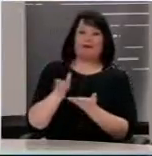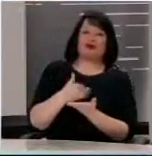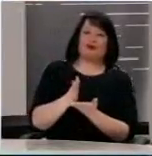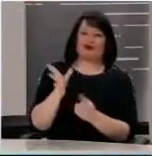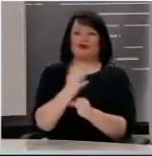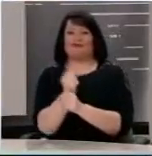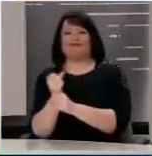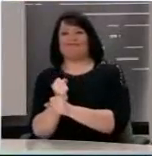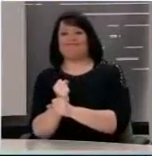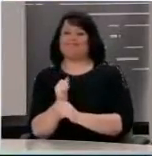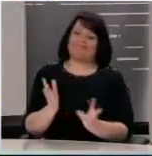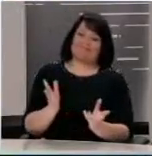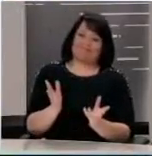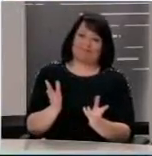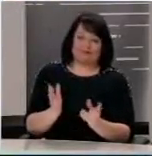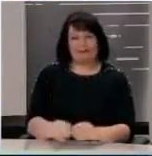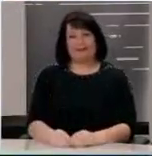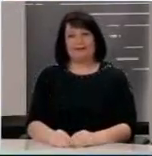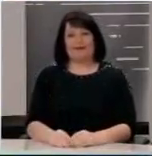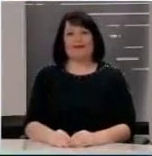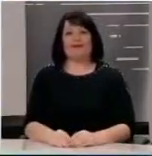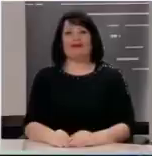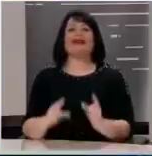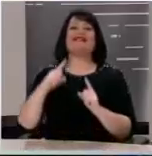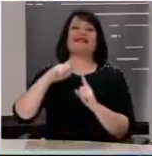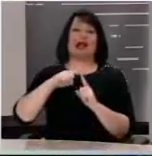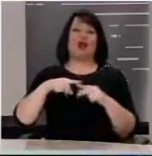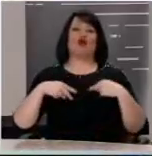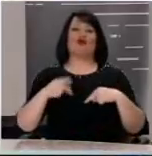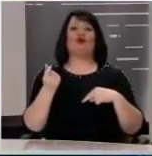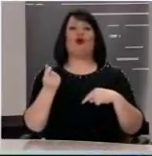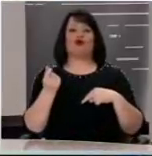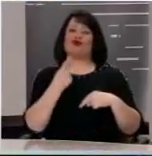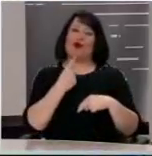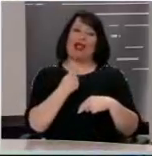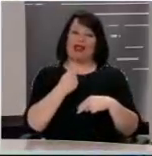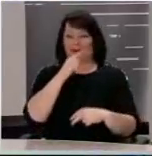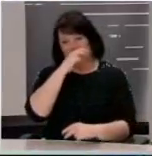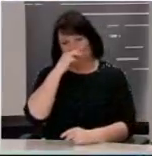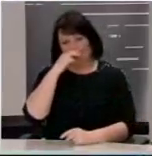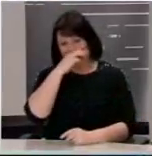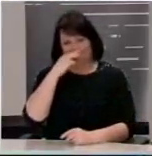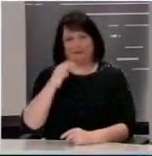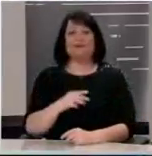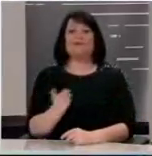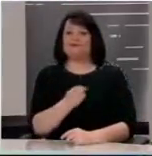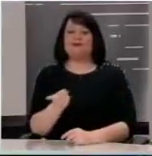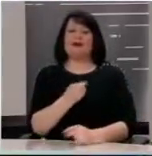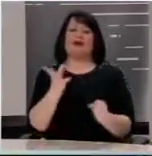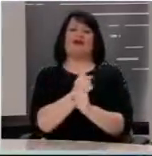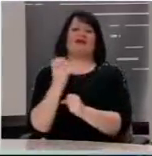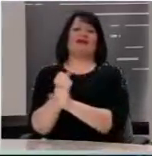όποια στάση και αν έχει, είναι του τσακαλώτου αυτά, ναι, είναι win-win. Να είναι σε κάθε περίπτωση